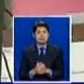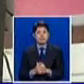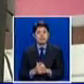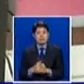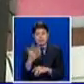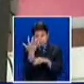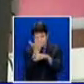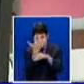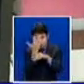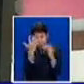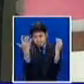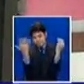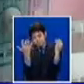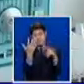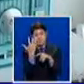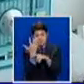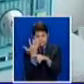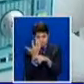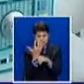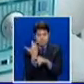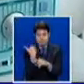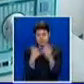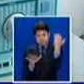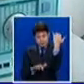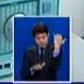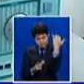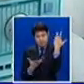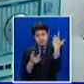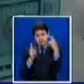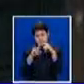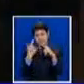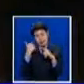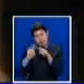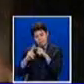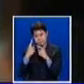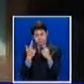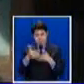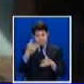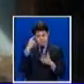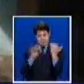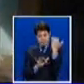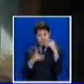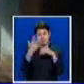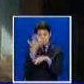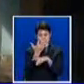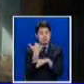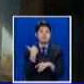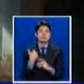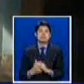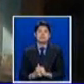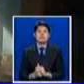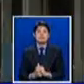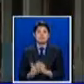ทีวีนะครับแล้วก็มีทั้งคอมพิวเตอร์หลังห้องผมว่าตอนนี้เราก็ได้